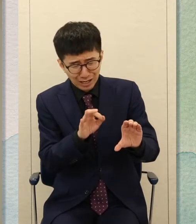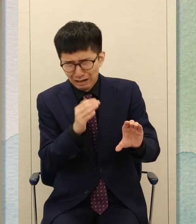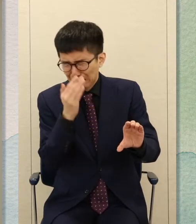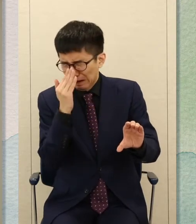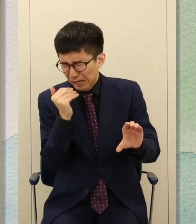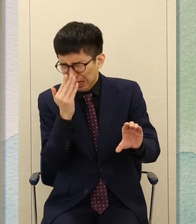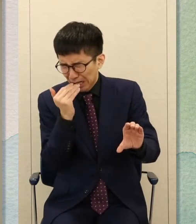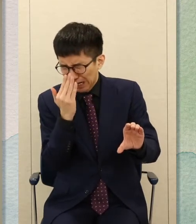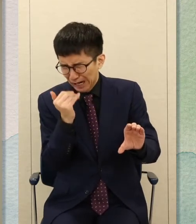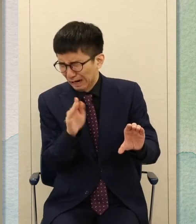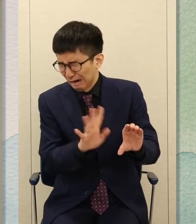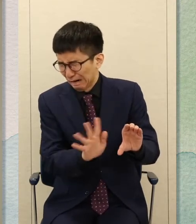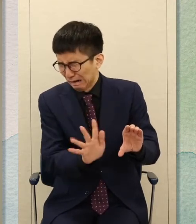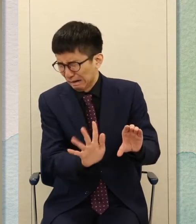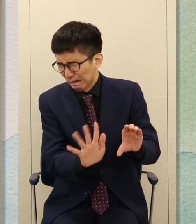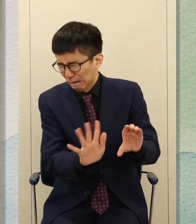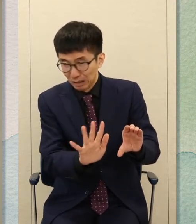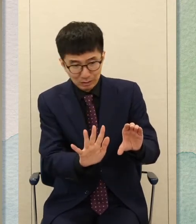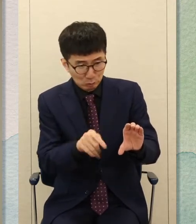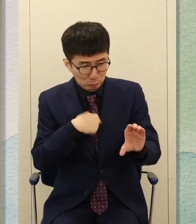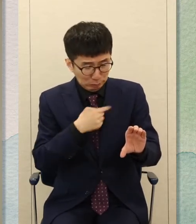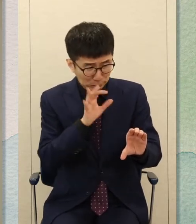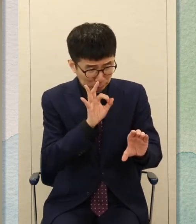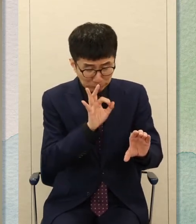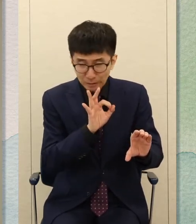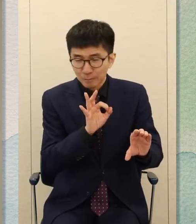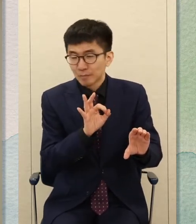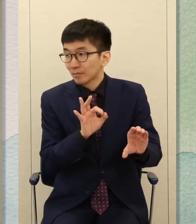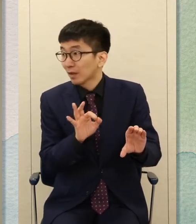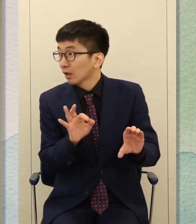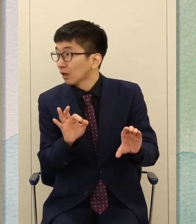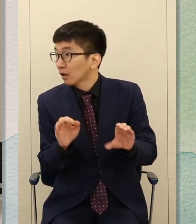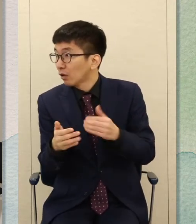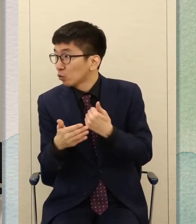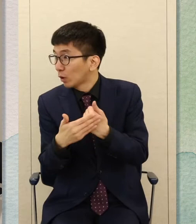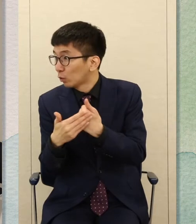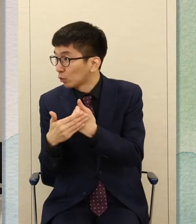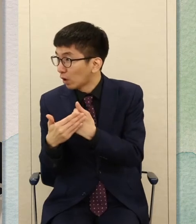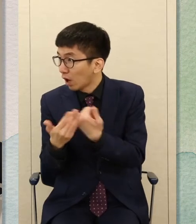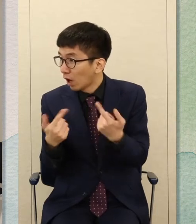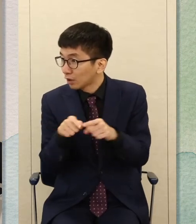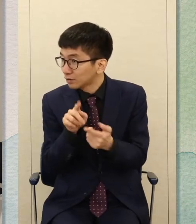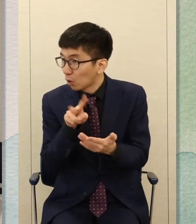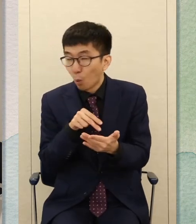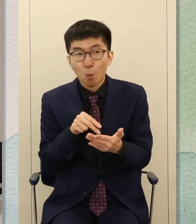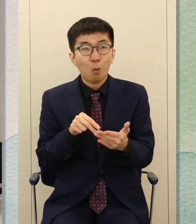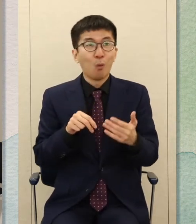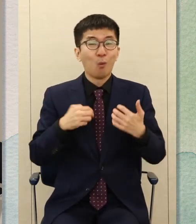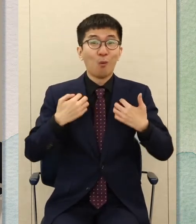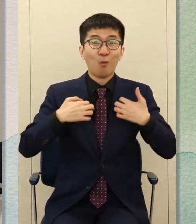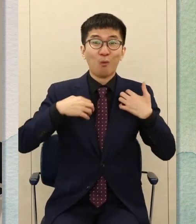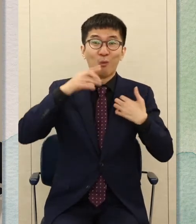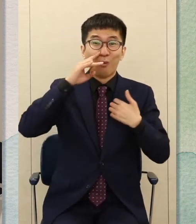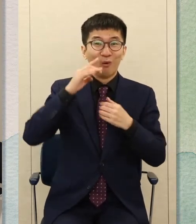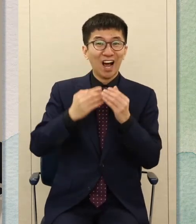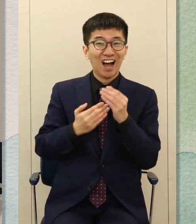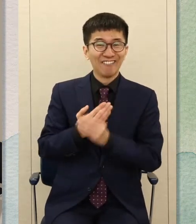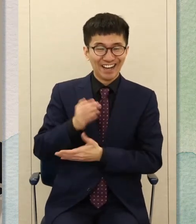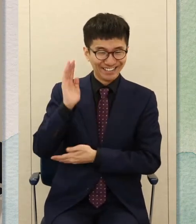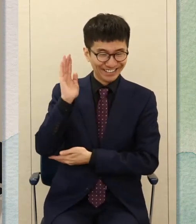꼭 읽어야 될 것 같긴 한데 혼자서 읽긴 힘든 책들을 같이 모여서 읽고 토론하는, 예, 이런 경우에는 이제 발제 같은